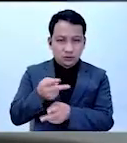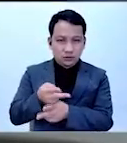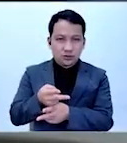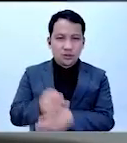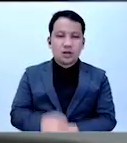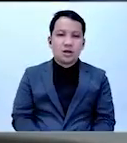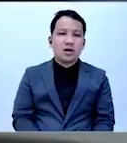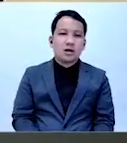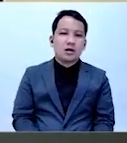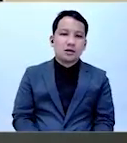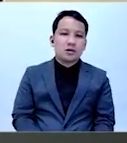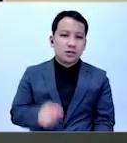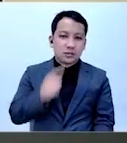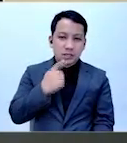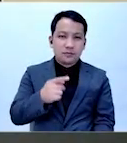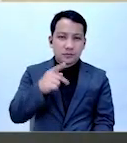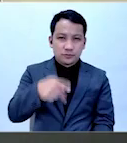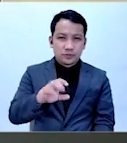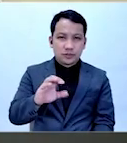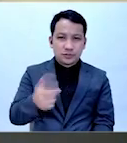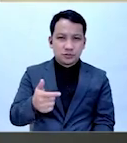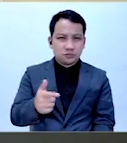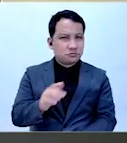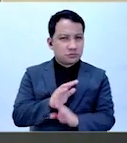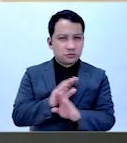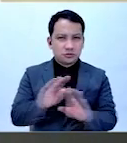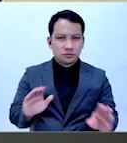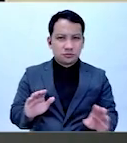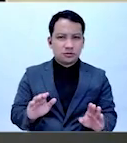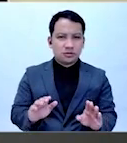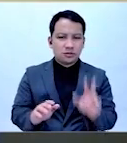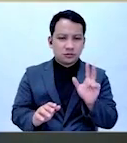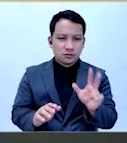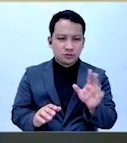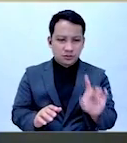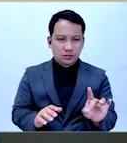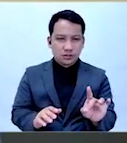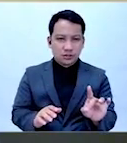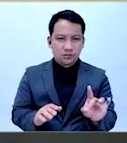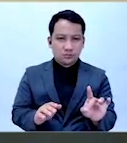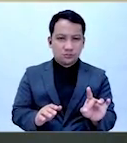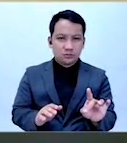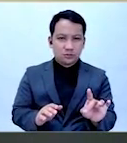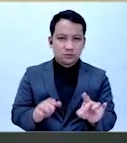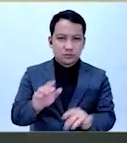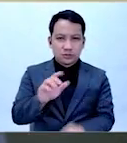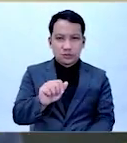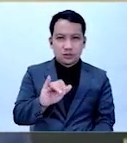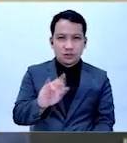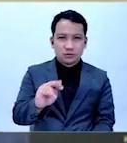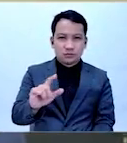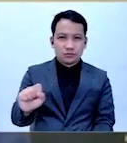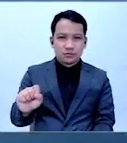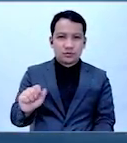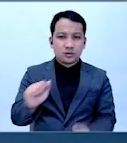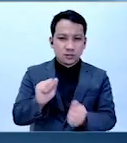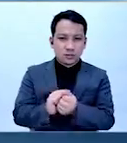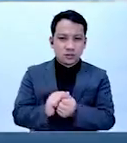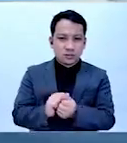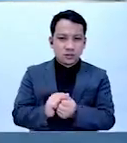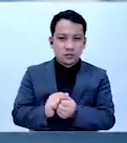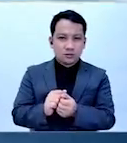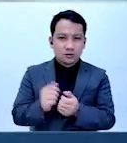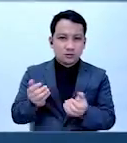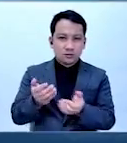Ayon sa Philippine Coast Guard, hindi bababa sa 38 Chinese vessels ang nasa Ayungin Shoal. Kabilang na rito ang mga barko ng China